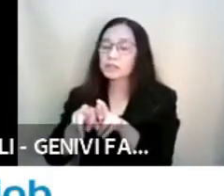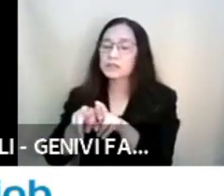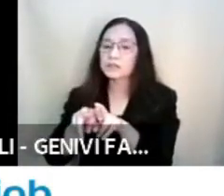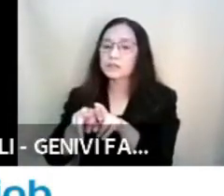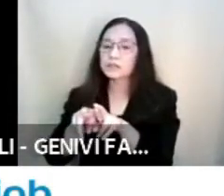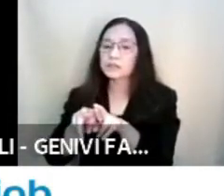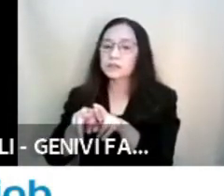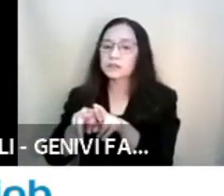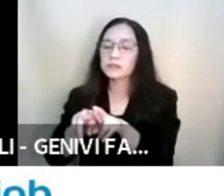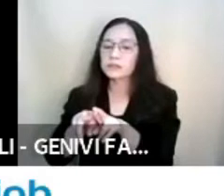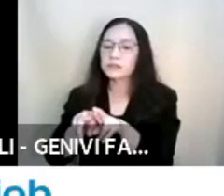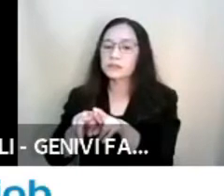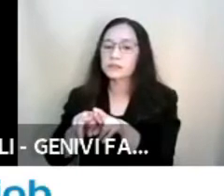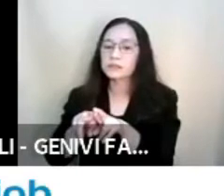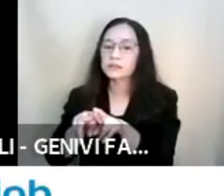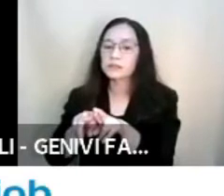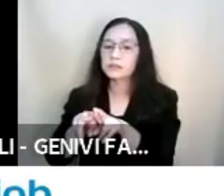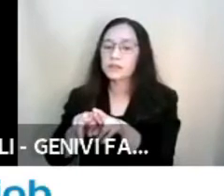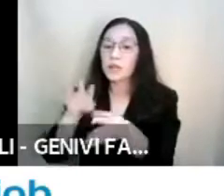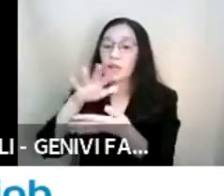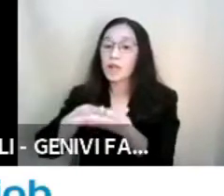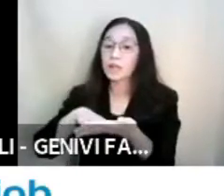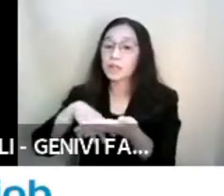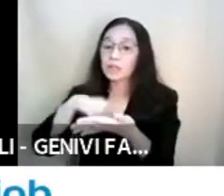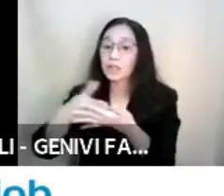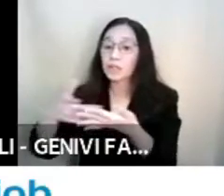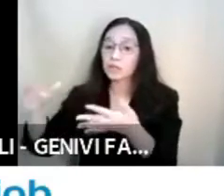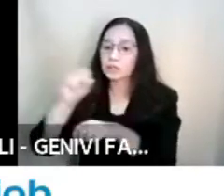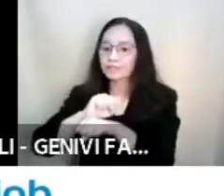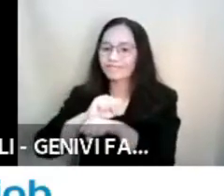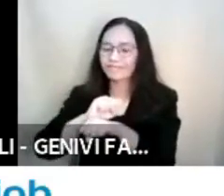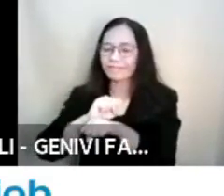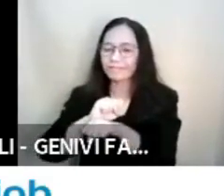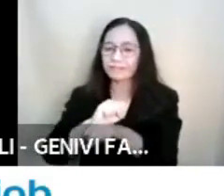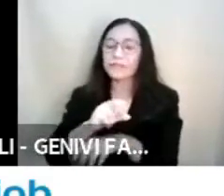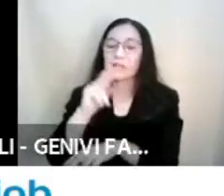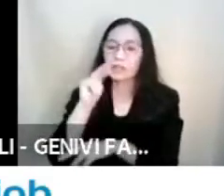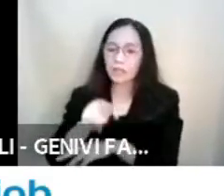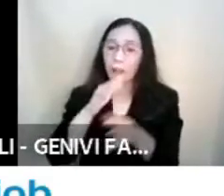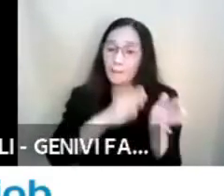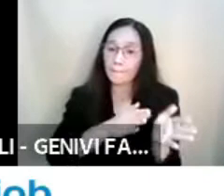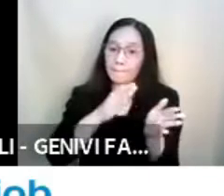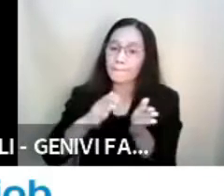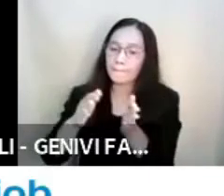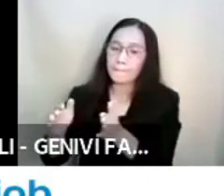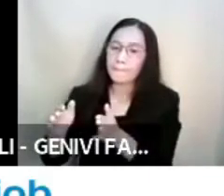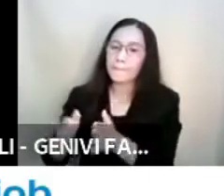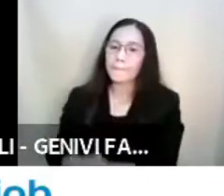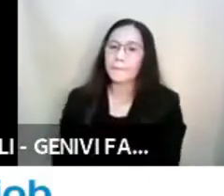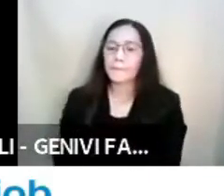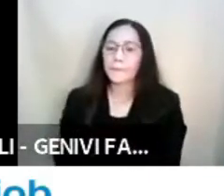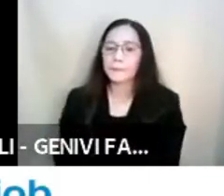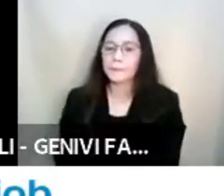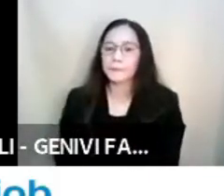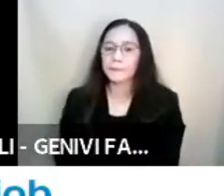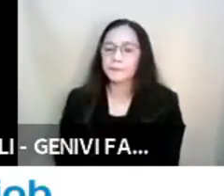regular uh, schedule of work, no? Kasi kailangan natin din i-build up yung